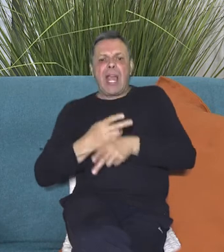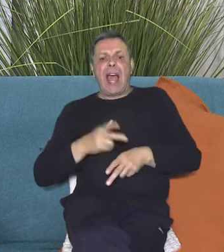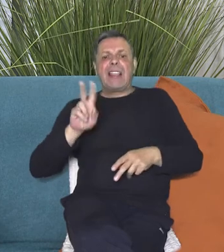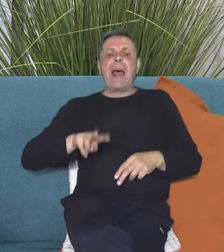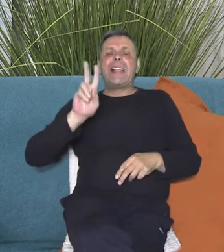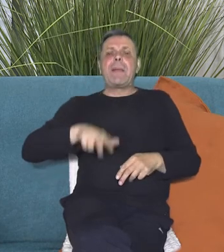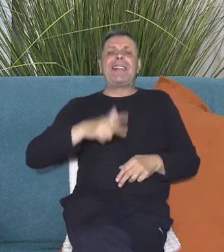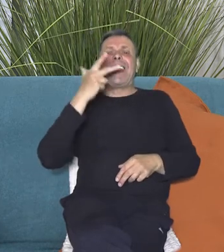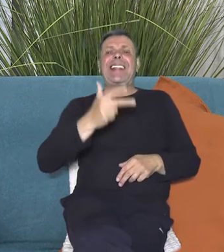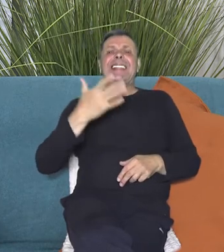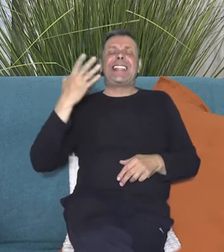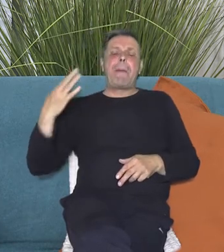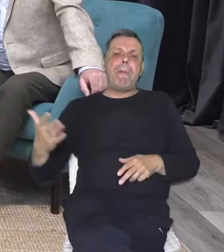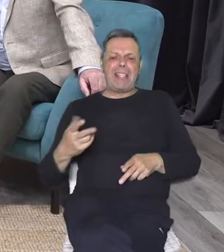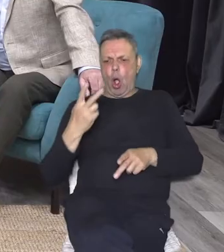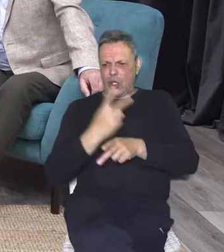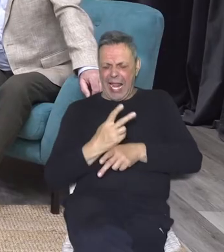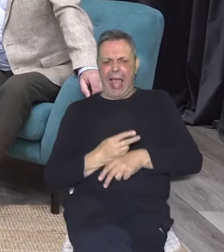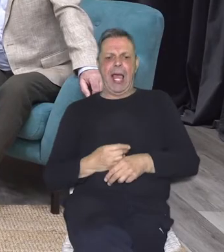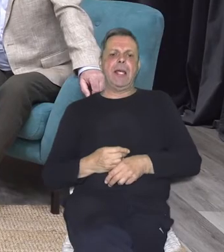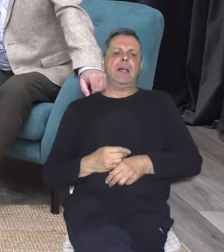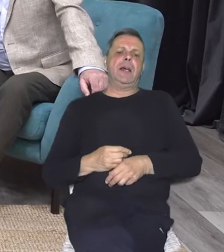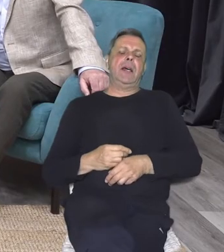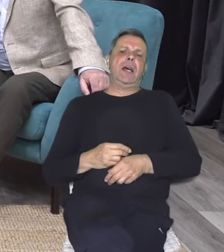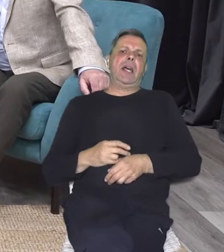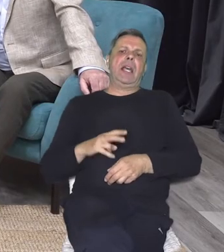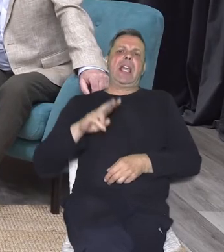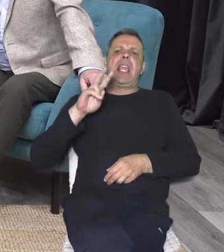smještajnih kapaciteta. Danas imate 35. Danas imate na ovim